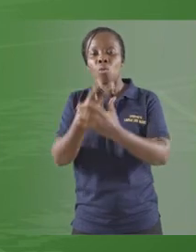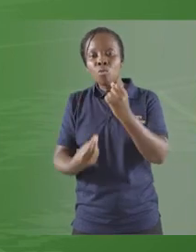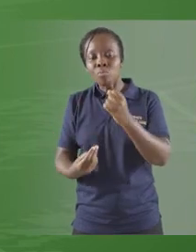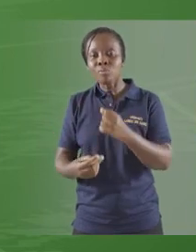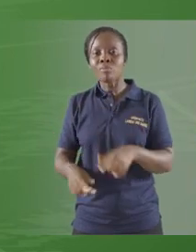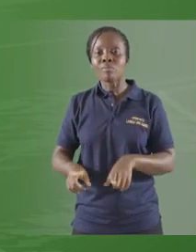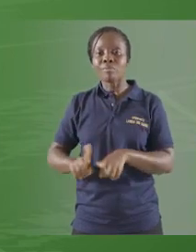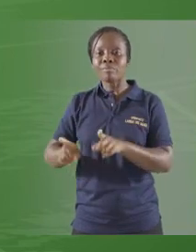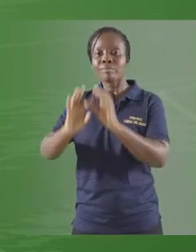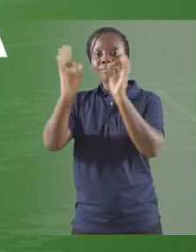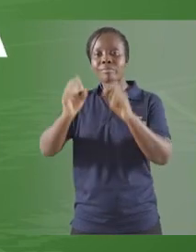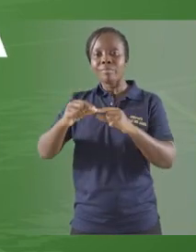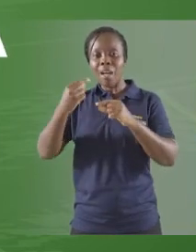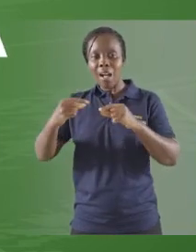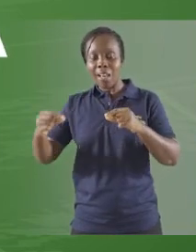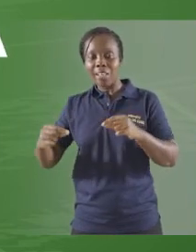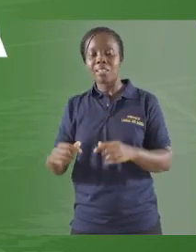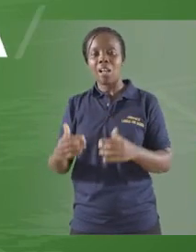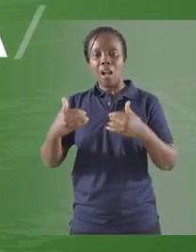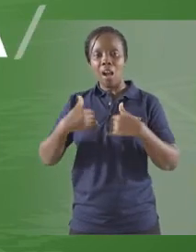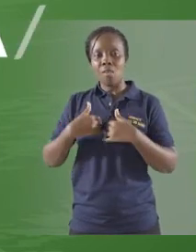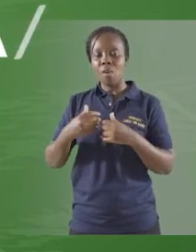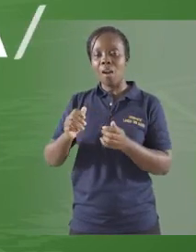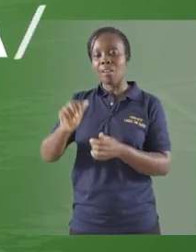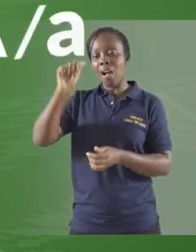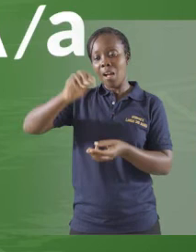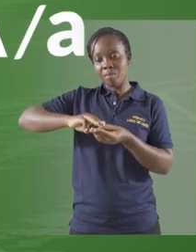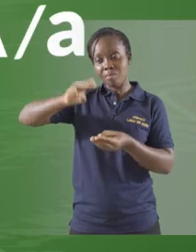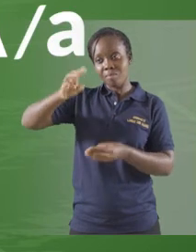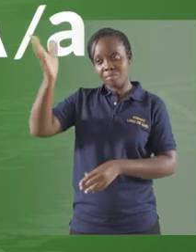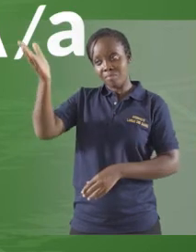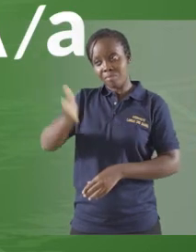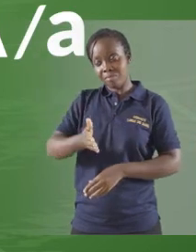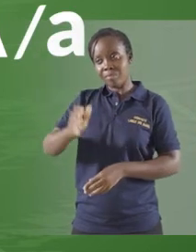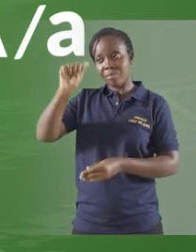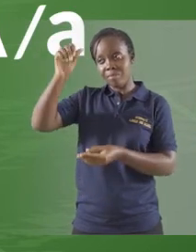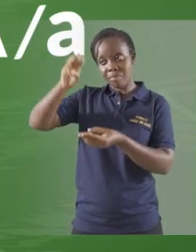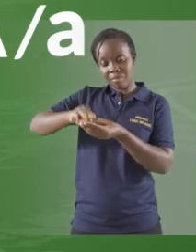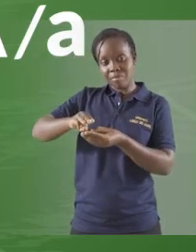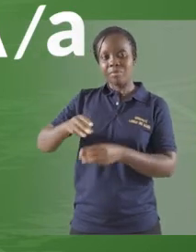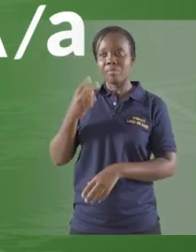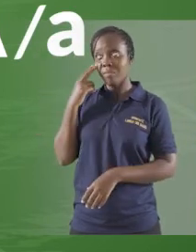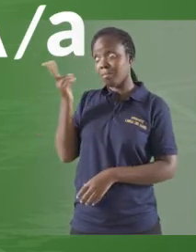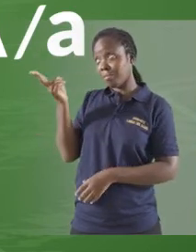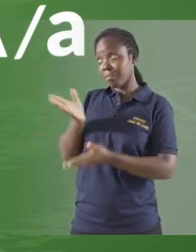d'allèle grand A, bas, petit a.